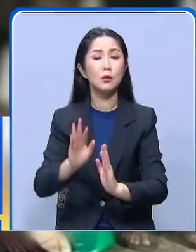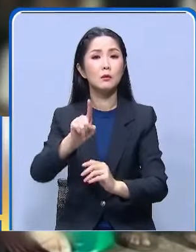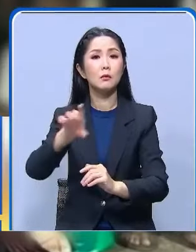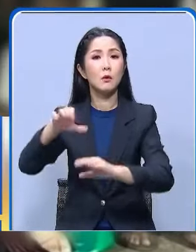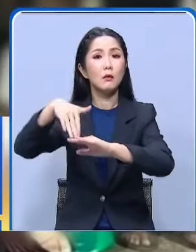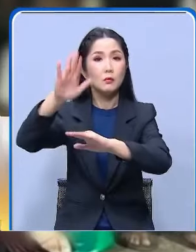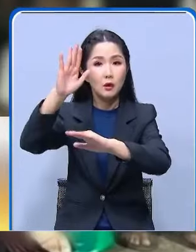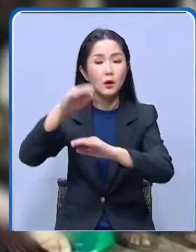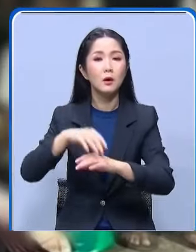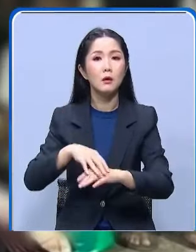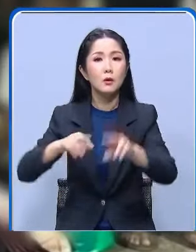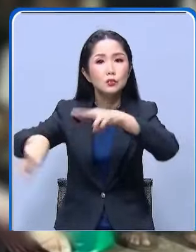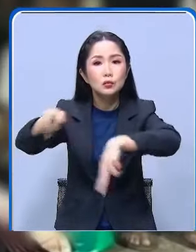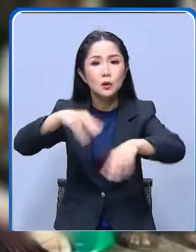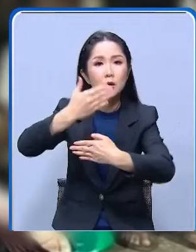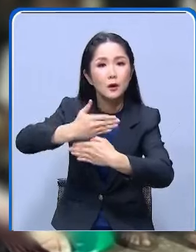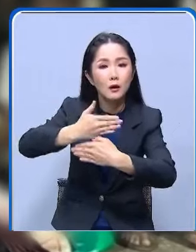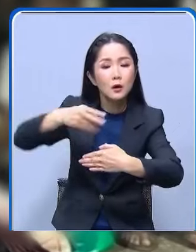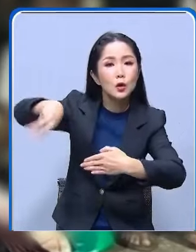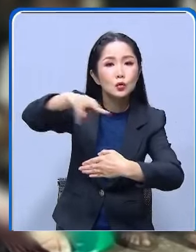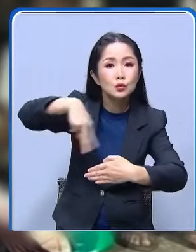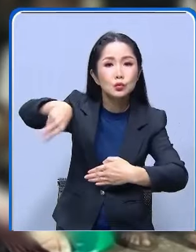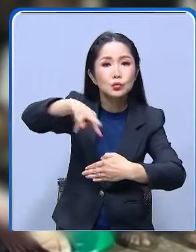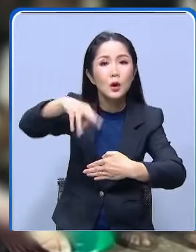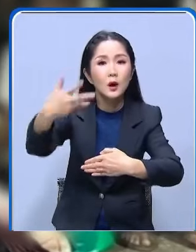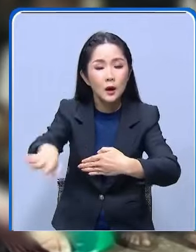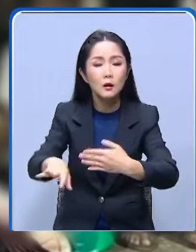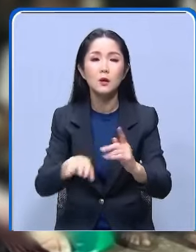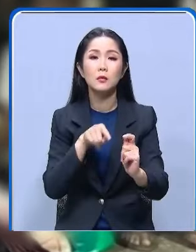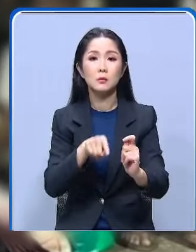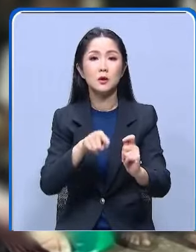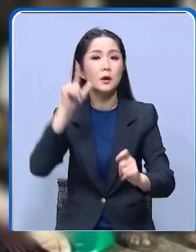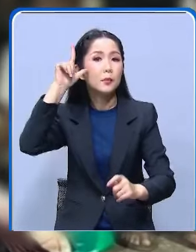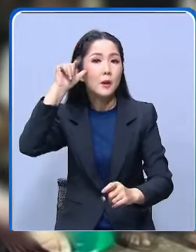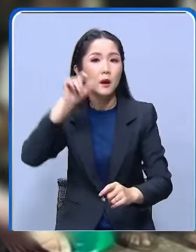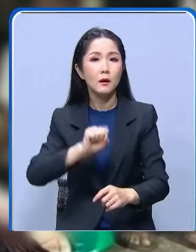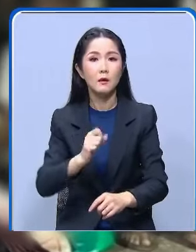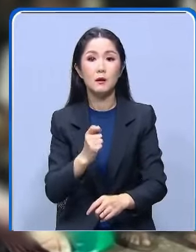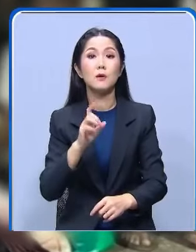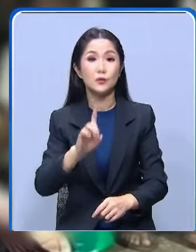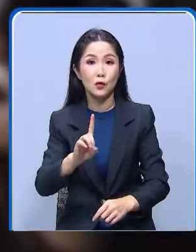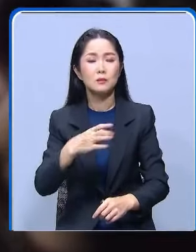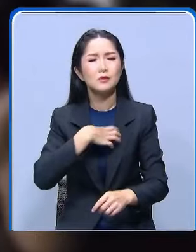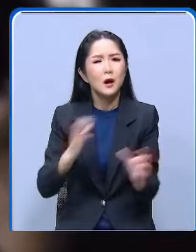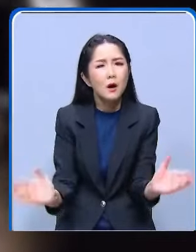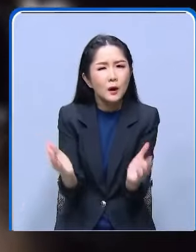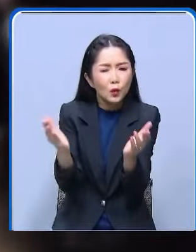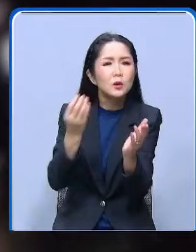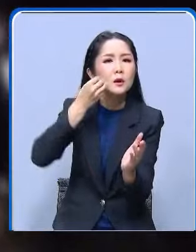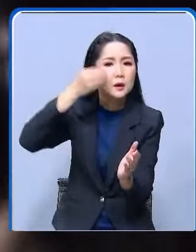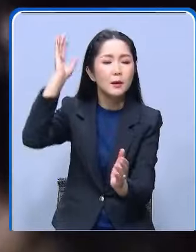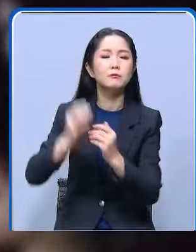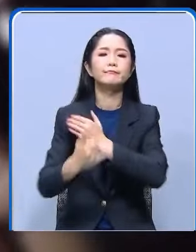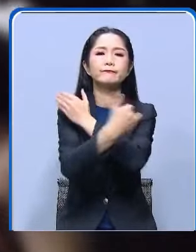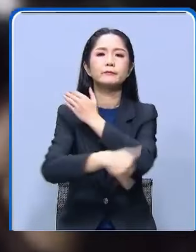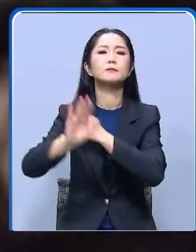ที่ตรวจคนเข้าเมืองส่วนกลางเนี่ยส่งมาในพื้นที่อำเภอแม่สอดเพื่อผลักดันออกนอกประเทศแต่ก็ยังไม่สามารถส่งกลับไปยังประเทศเมีย